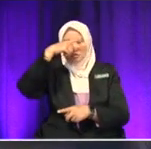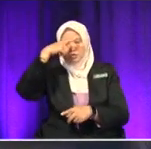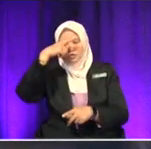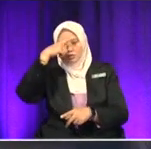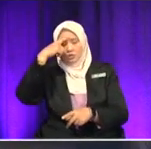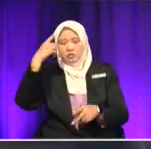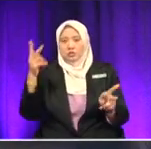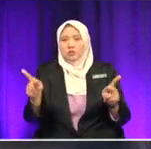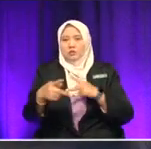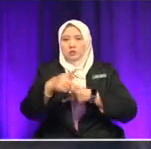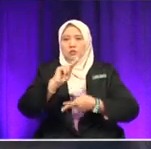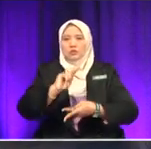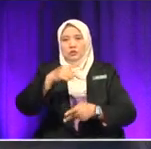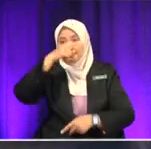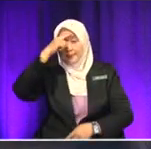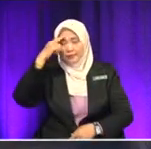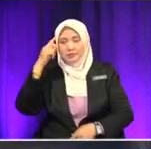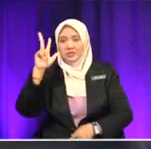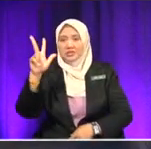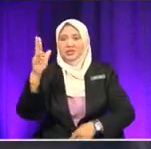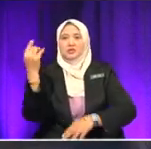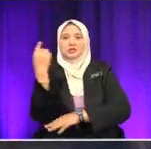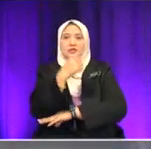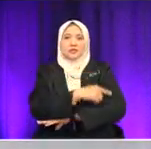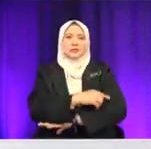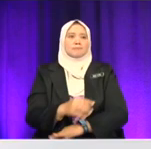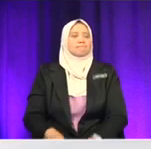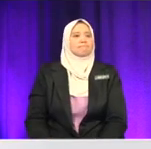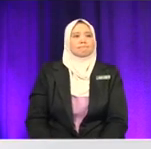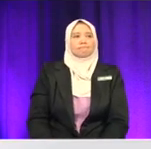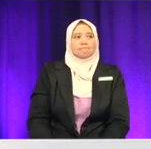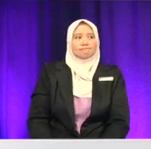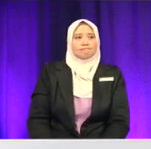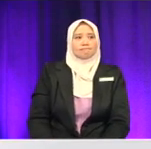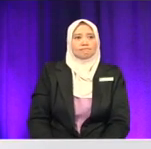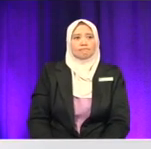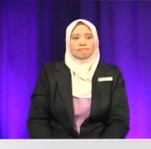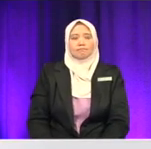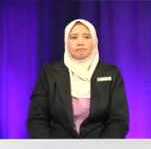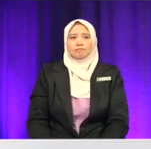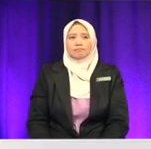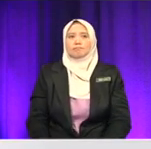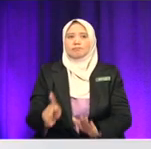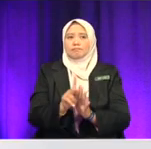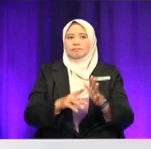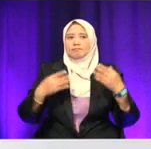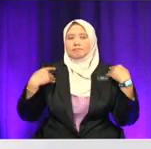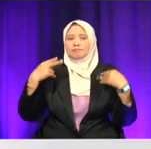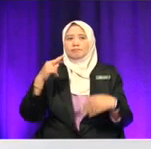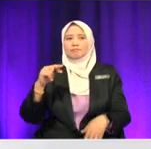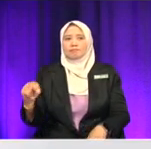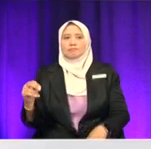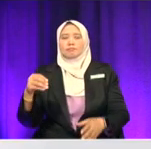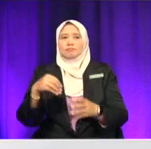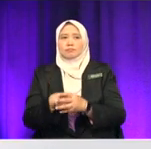Silakan. Saya boleh cuba. Okey, Haziq. Dipersilakan, Haziq. Apa jawab Haziq? Okey. Kadar bubur nutrien yang disimpan untuk kotak